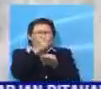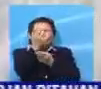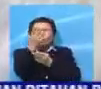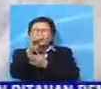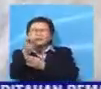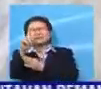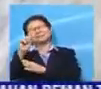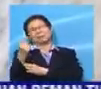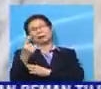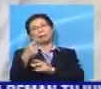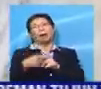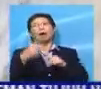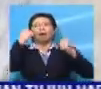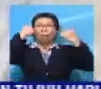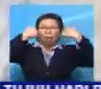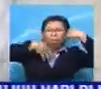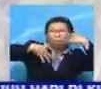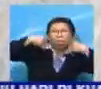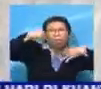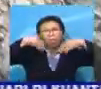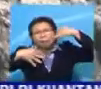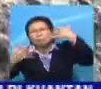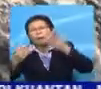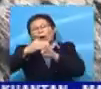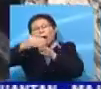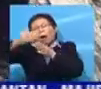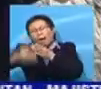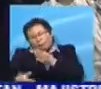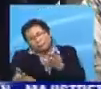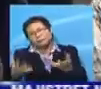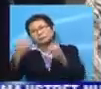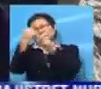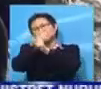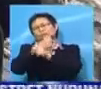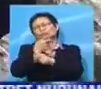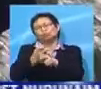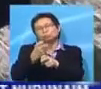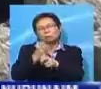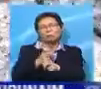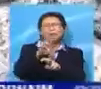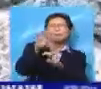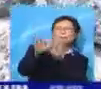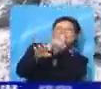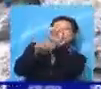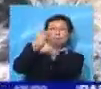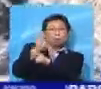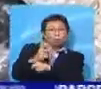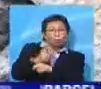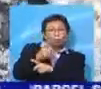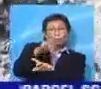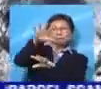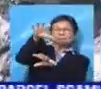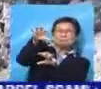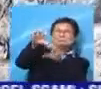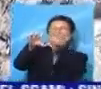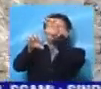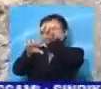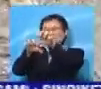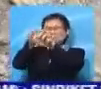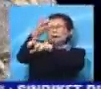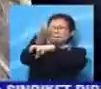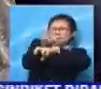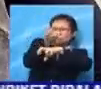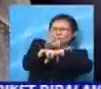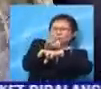kan? Tapi berpeluhlah juga nak habiskan cabaran ini. Teknik memanjat kena betul berpaut pada sebahagian kecil